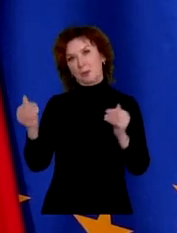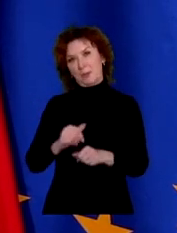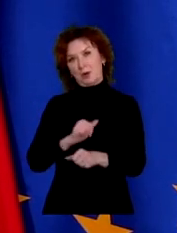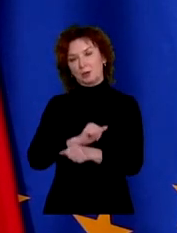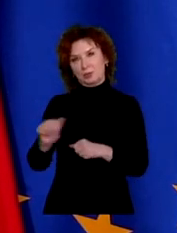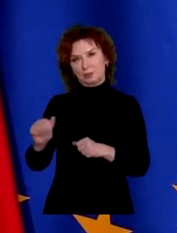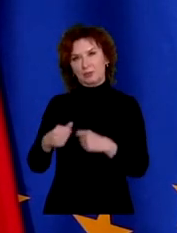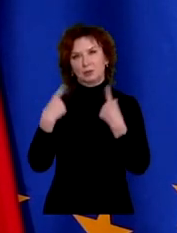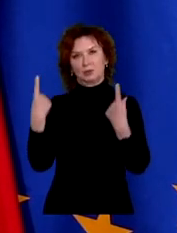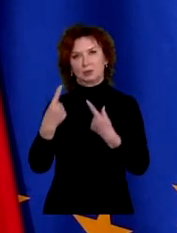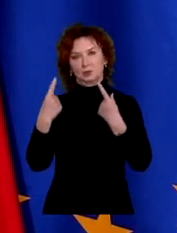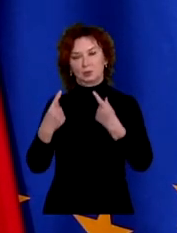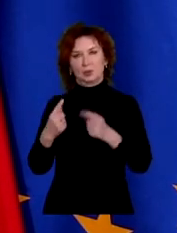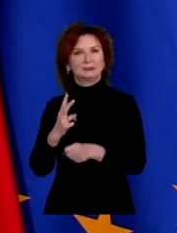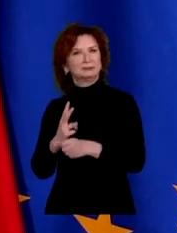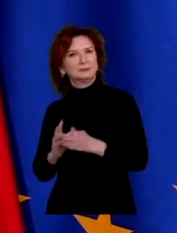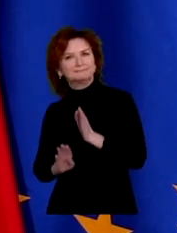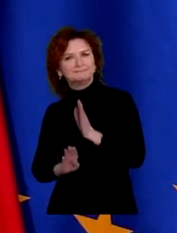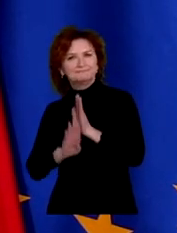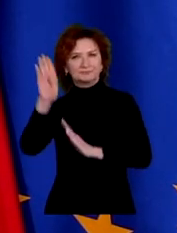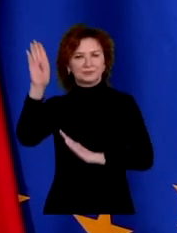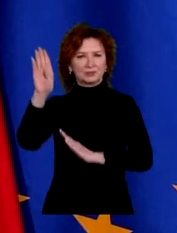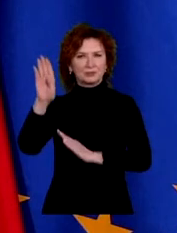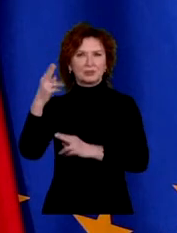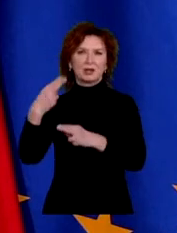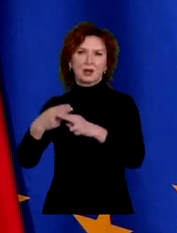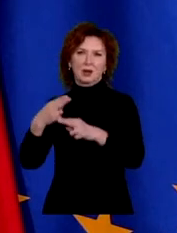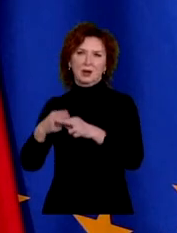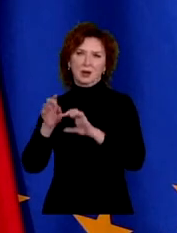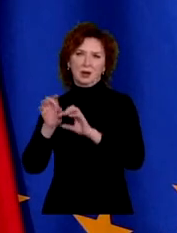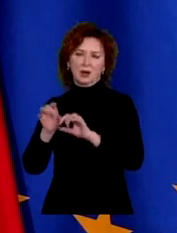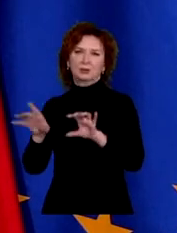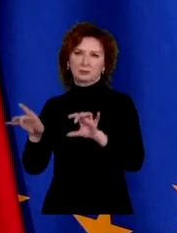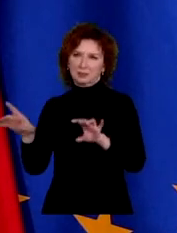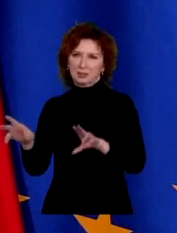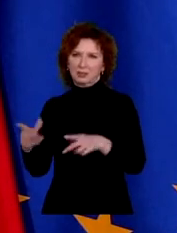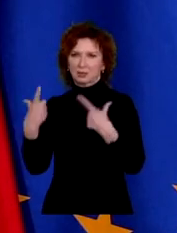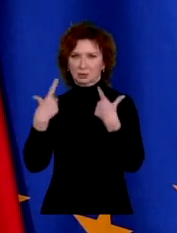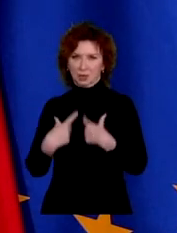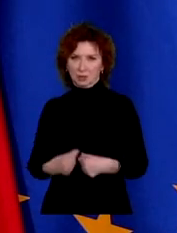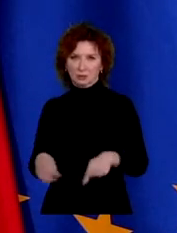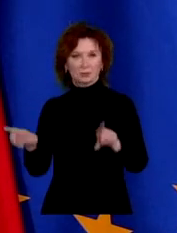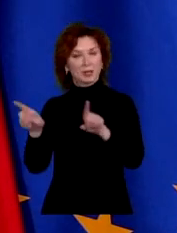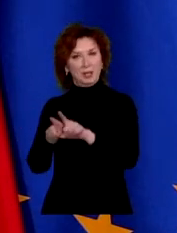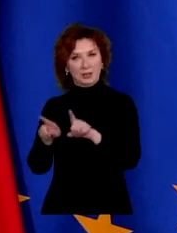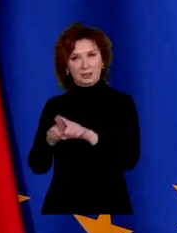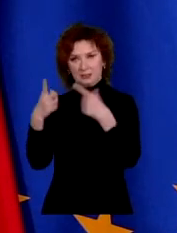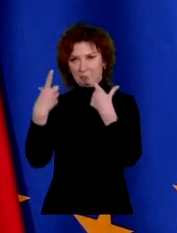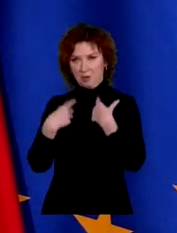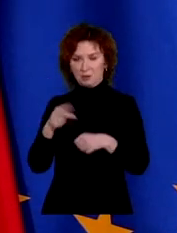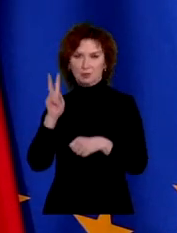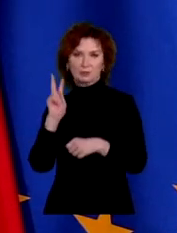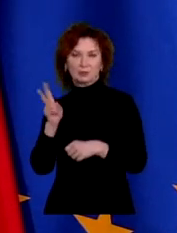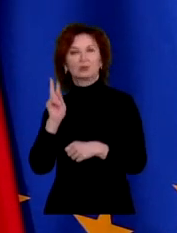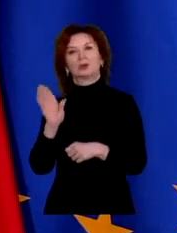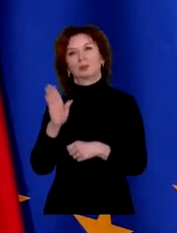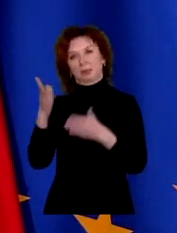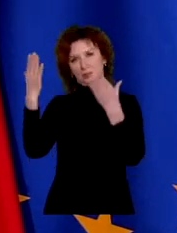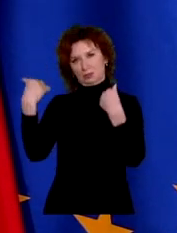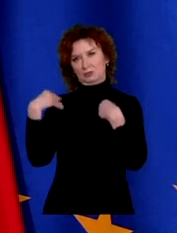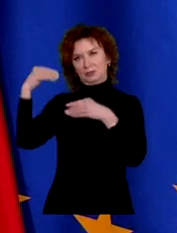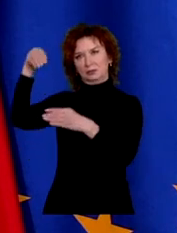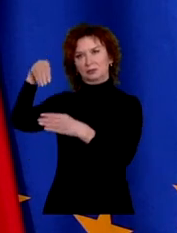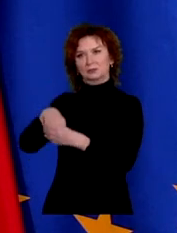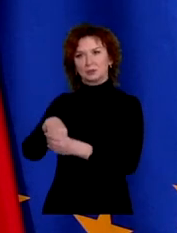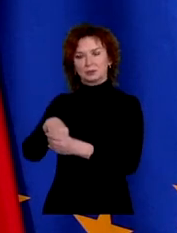wzrostu liczby zakażonych osób, a tym samym również tych, które będą hospitalizowane oraz tych, które będą walczyły o życie.